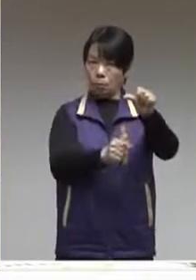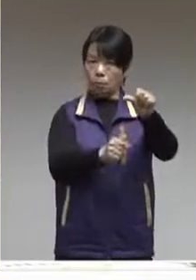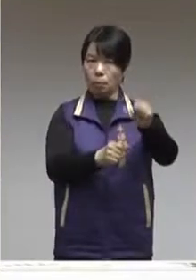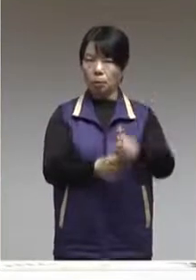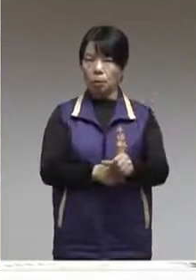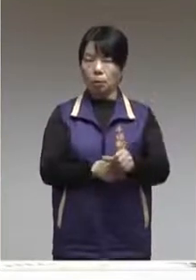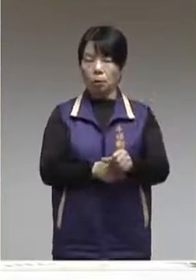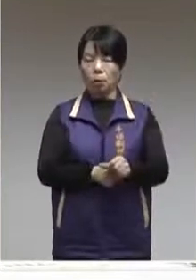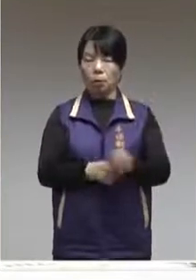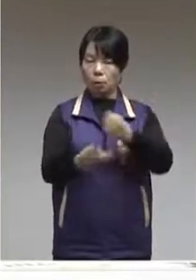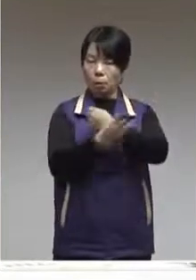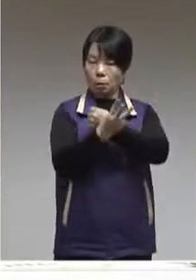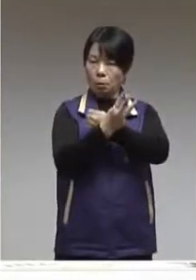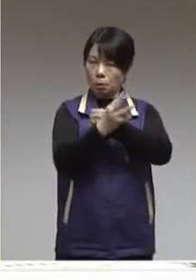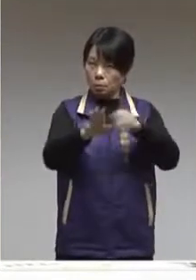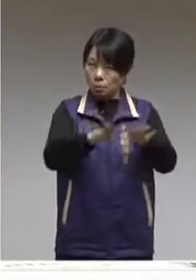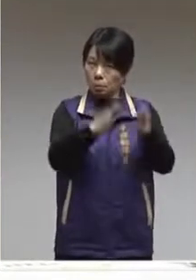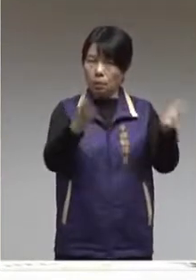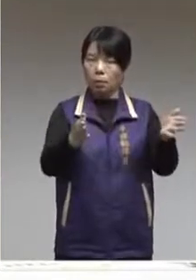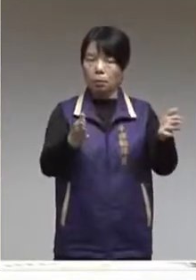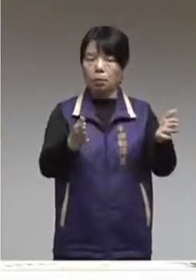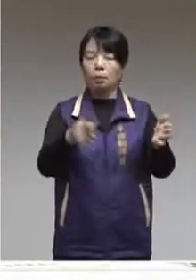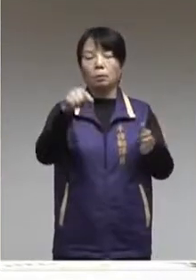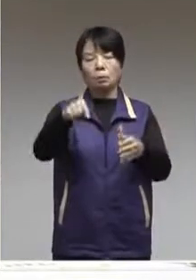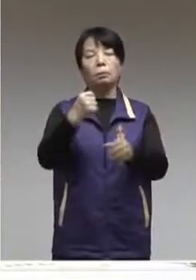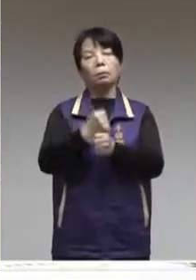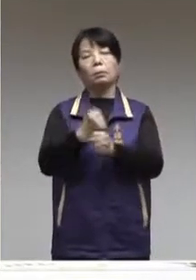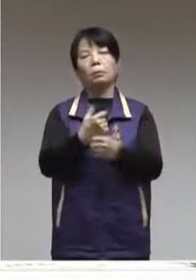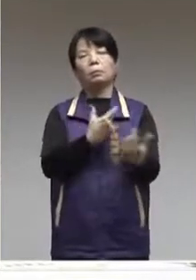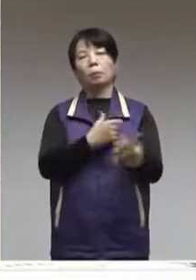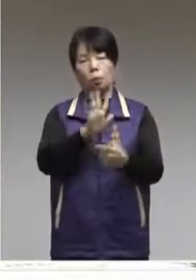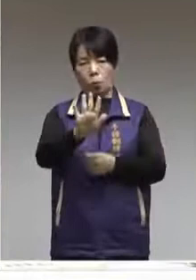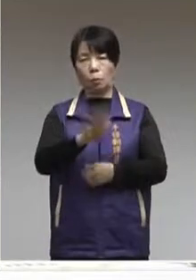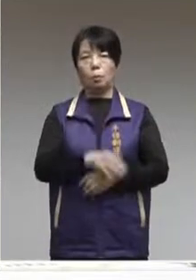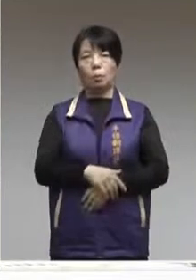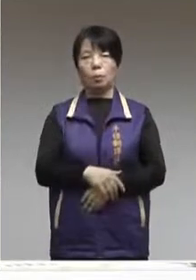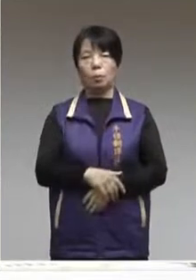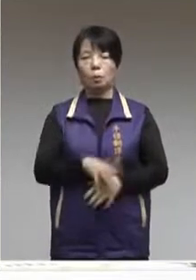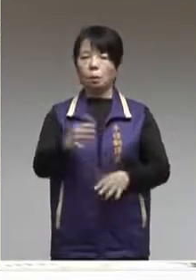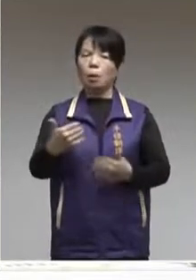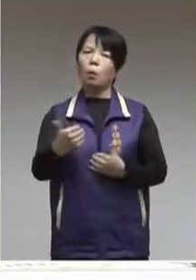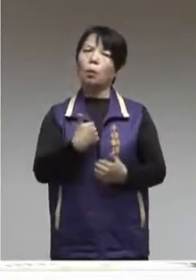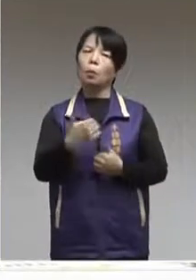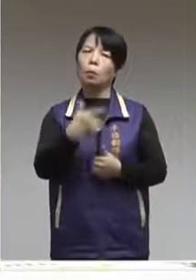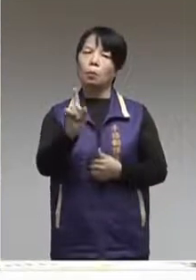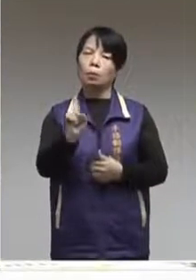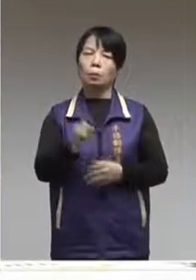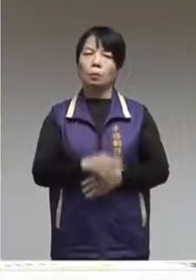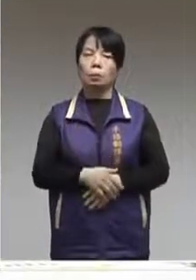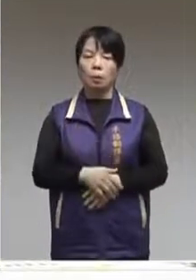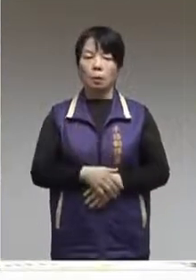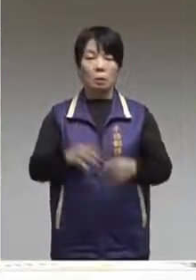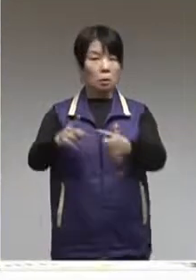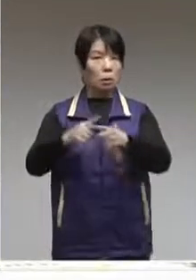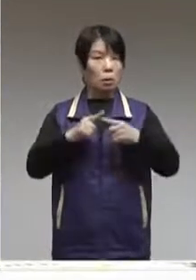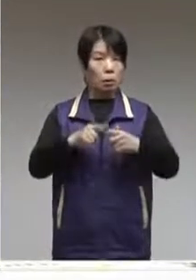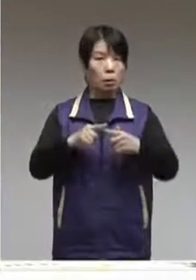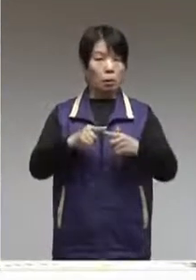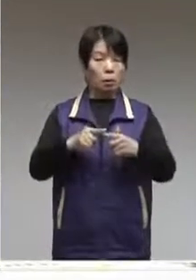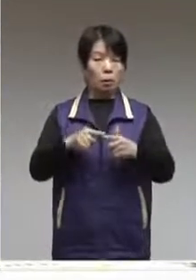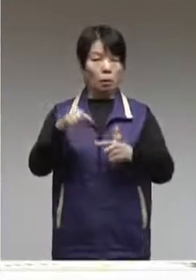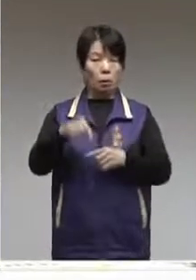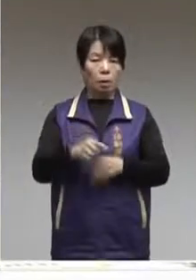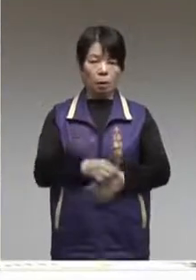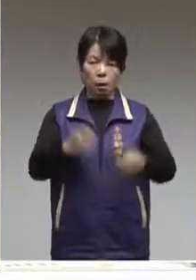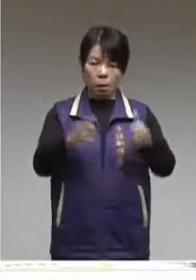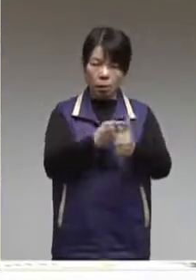个三级开设期间，我们也呈现这样的。那你会问一个问题说，那来筛检，那到底是